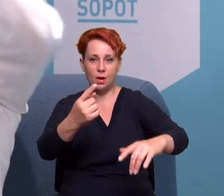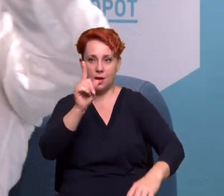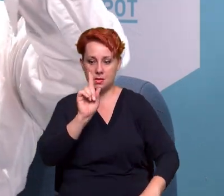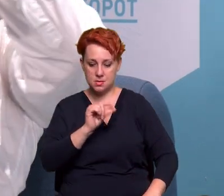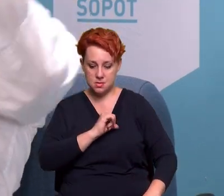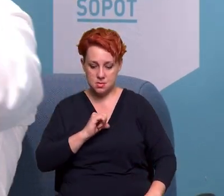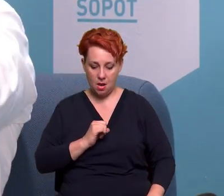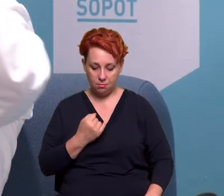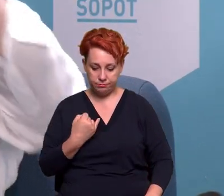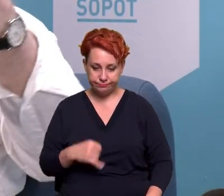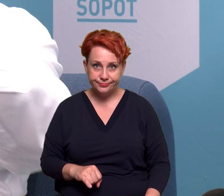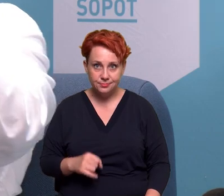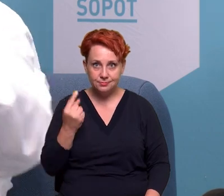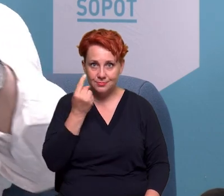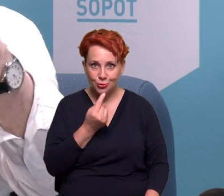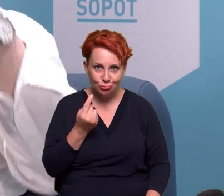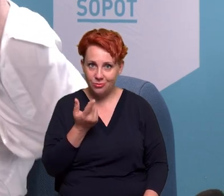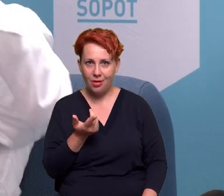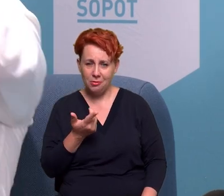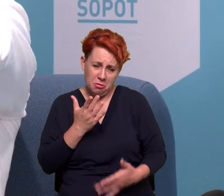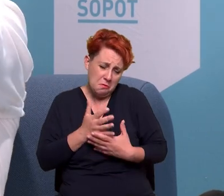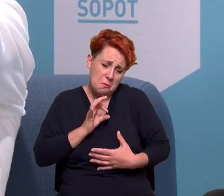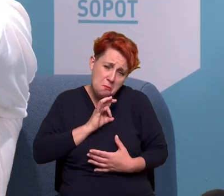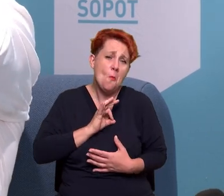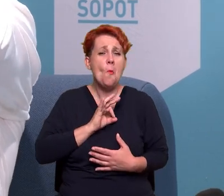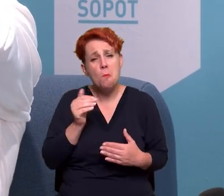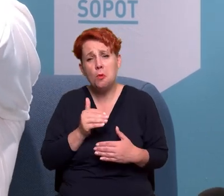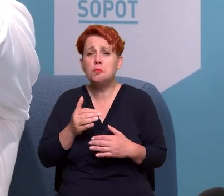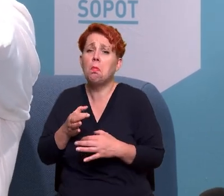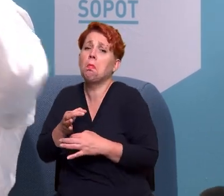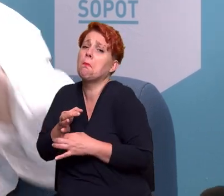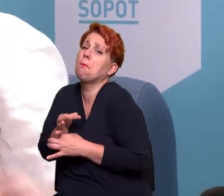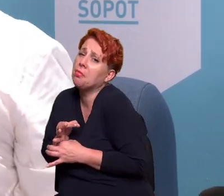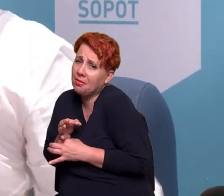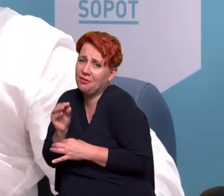Myślę, że nie tylko moich, no bo jeszcze jest jakaś grupa, która żyje